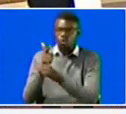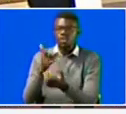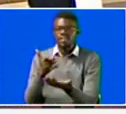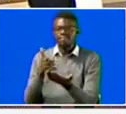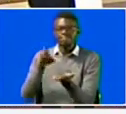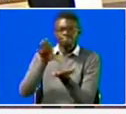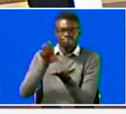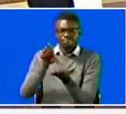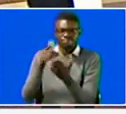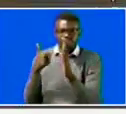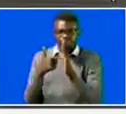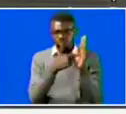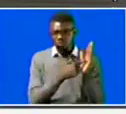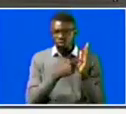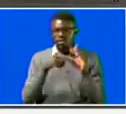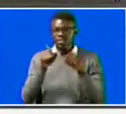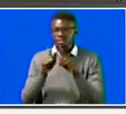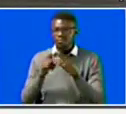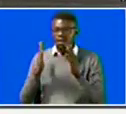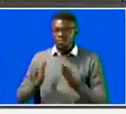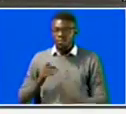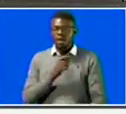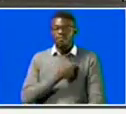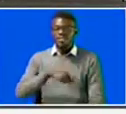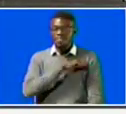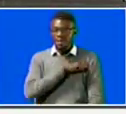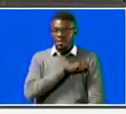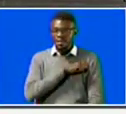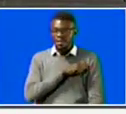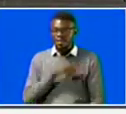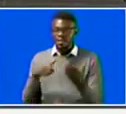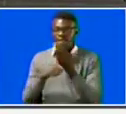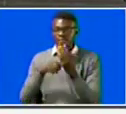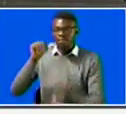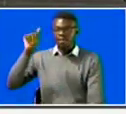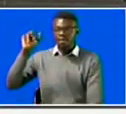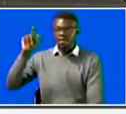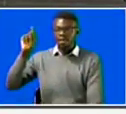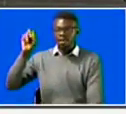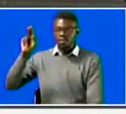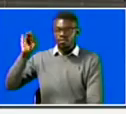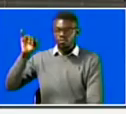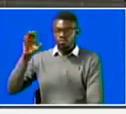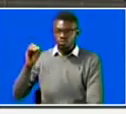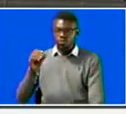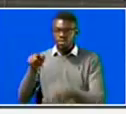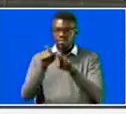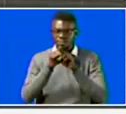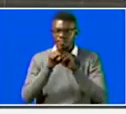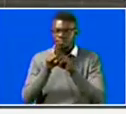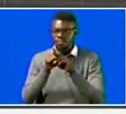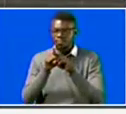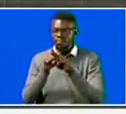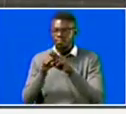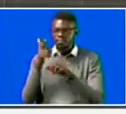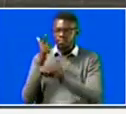na a Grammy nominee from Spain anaitwa Antonio Camarno. Tumekuwa na shoot ya